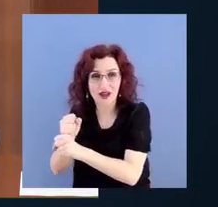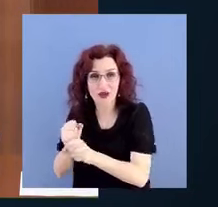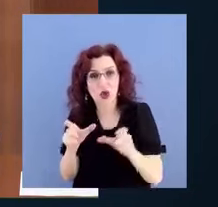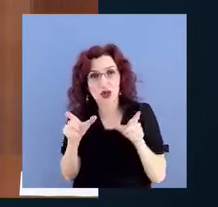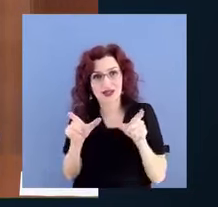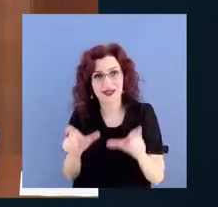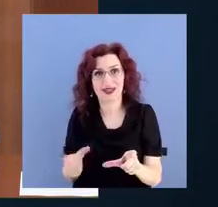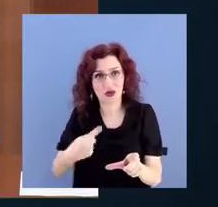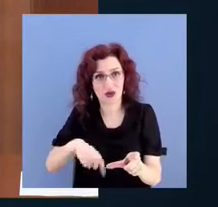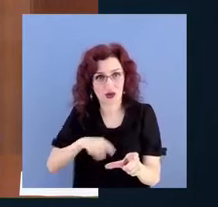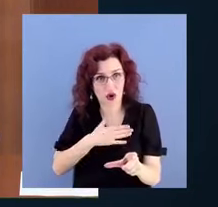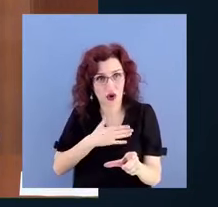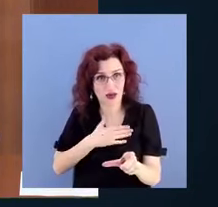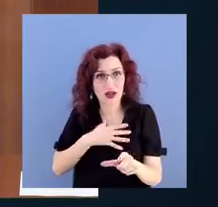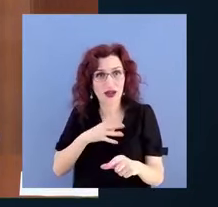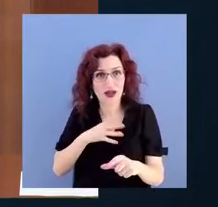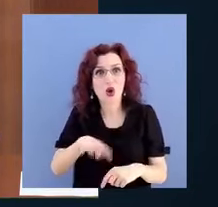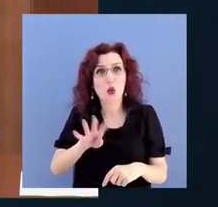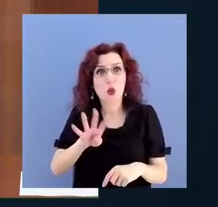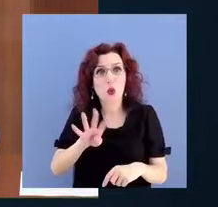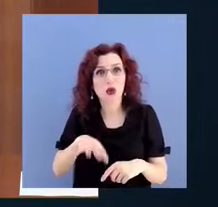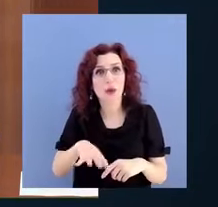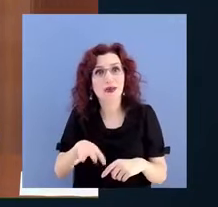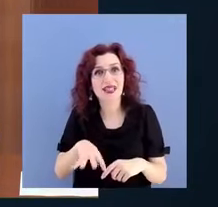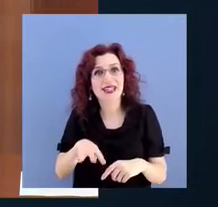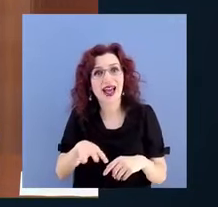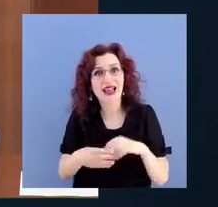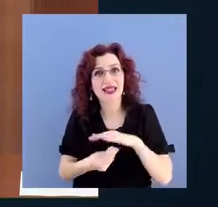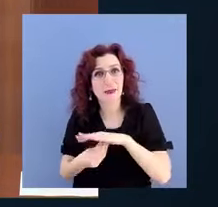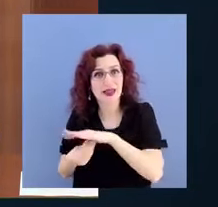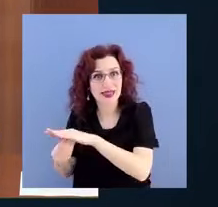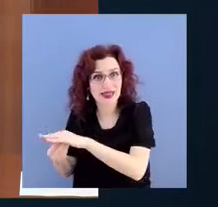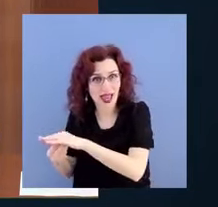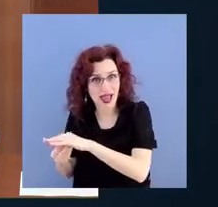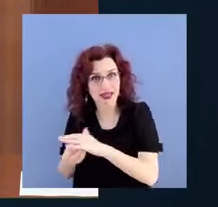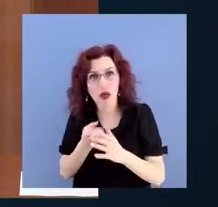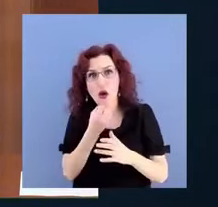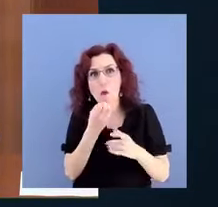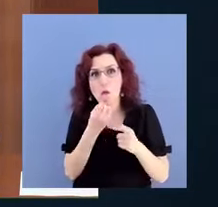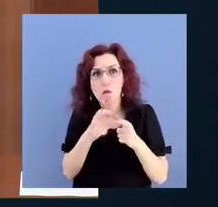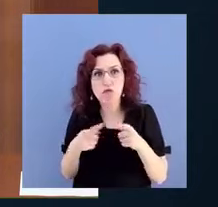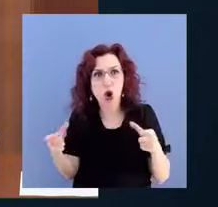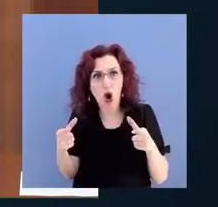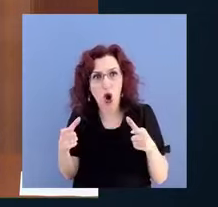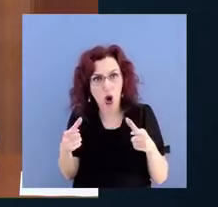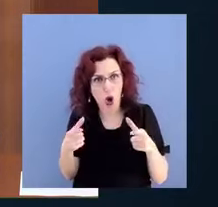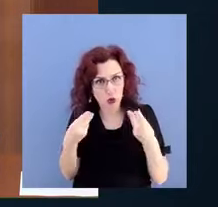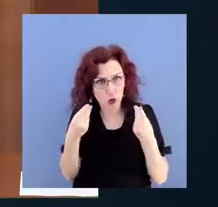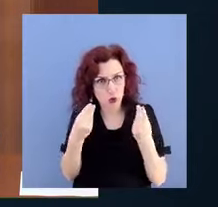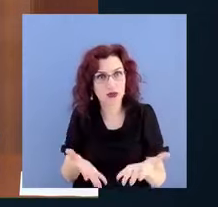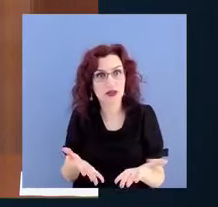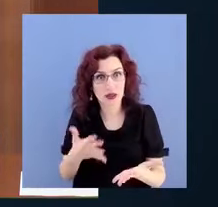raggiunto più di 4000 dipendenti con un bonus che è stato molto apprezzato soprattutto il momento in cui stava partendo la cassa integrazione ma non era ancora